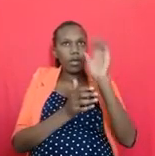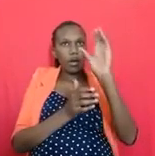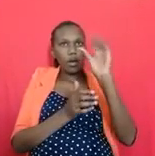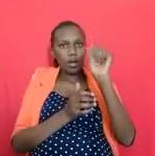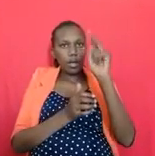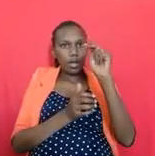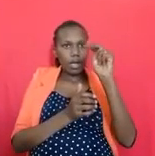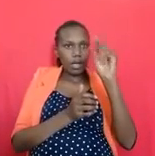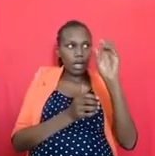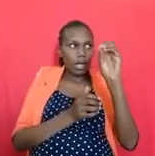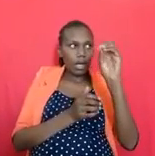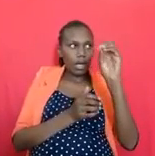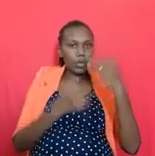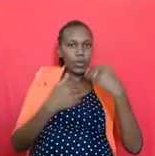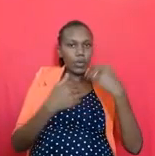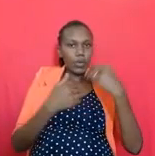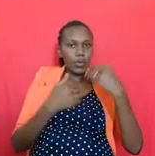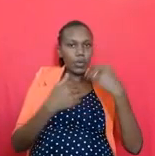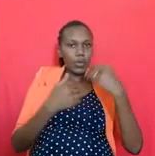Notu weka idhura no jitha tu.